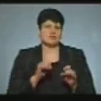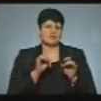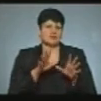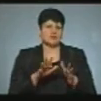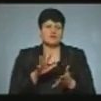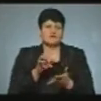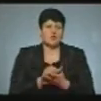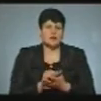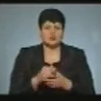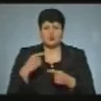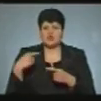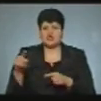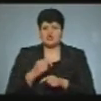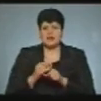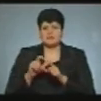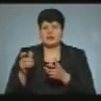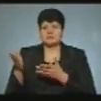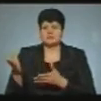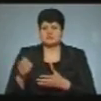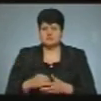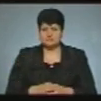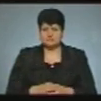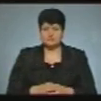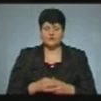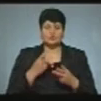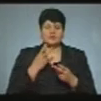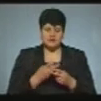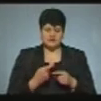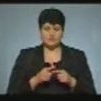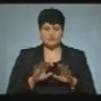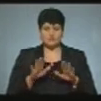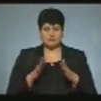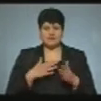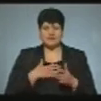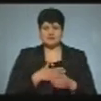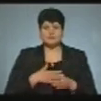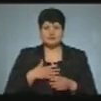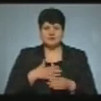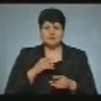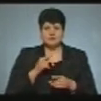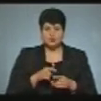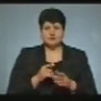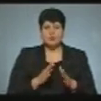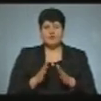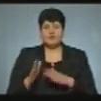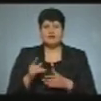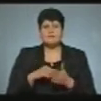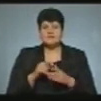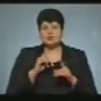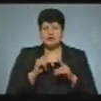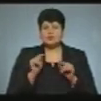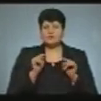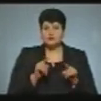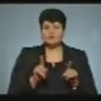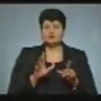оренду іншій аптеці? Ну, дивіться, в даному випадку нас турбує, зокрема, поведінка міської ради в тому, що